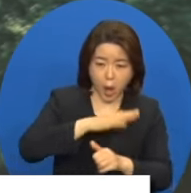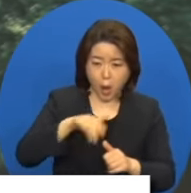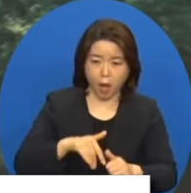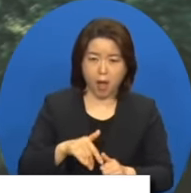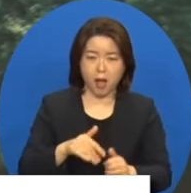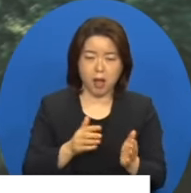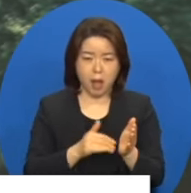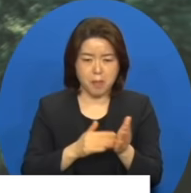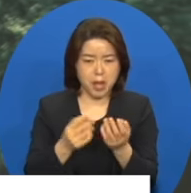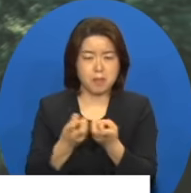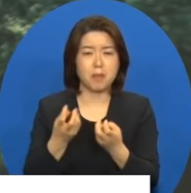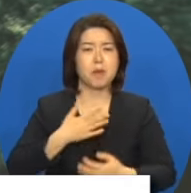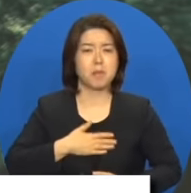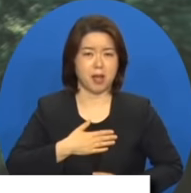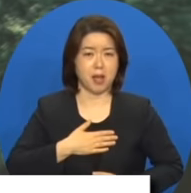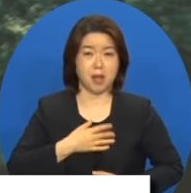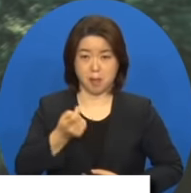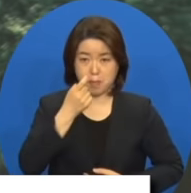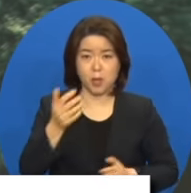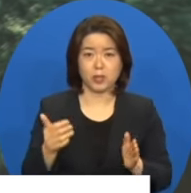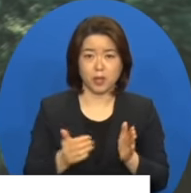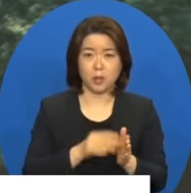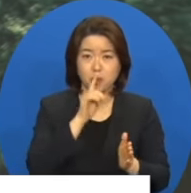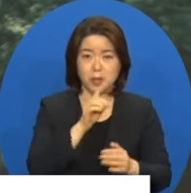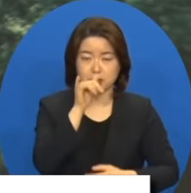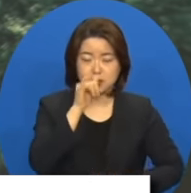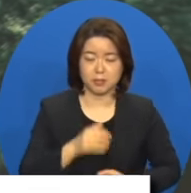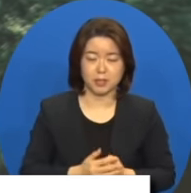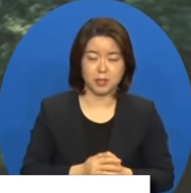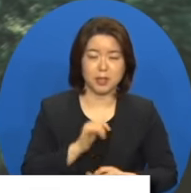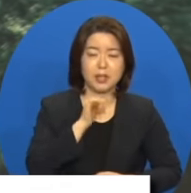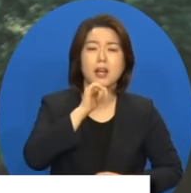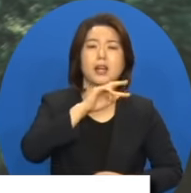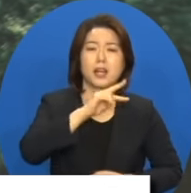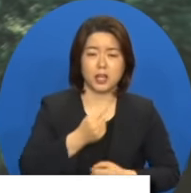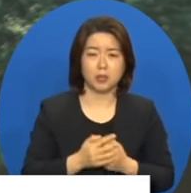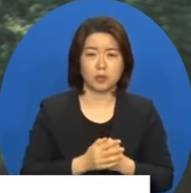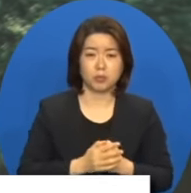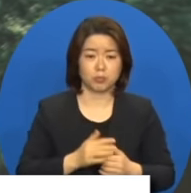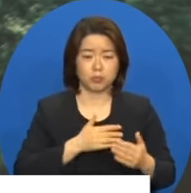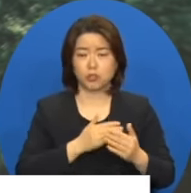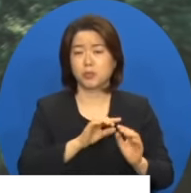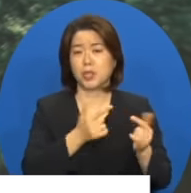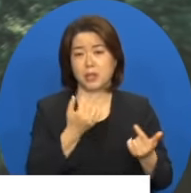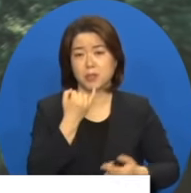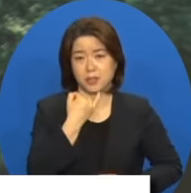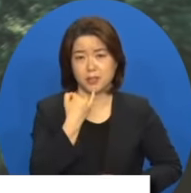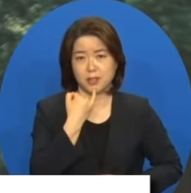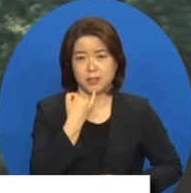비결을 배웠다고 그랬습니다. 가난해도 두렵지 않으면 되잖아요.